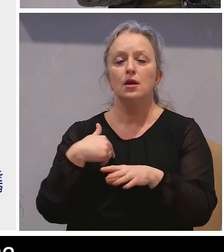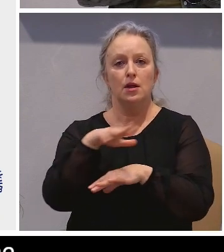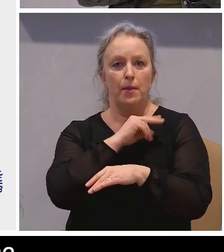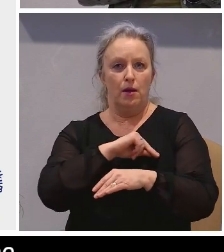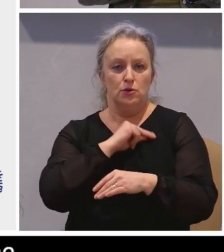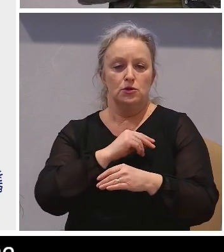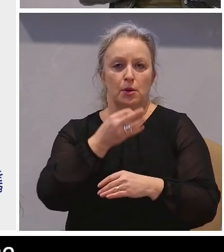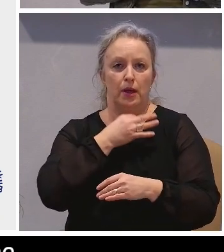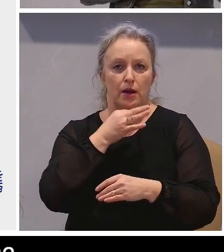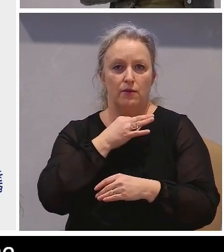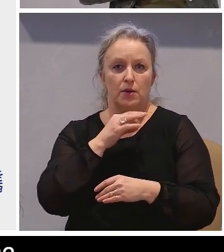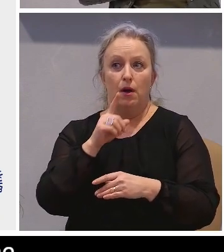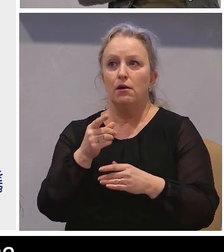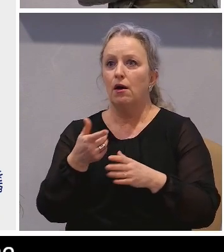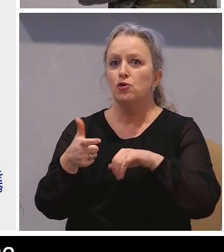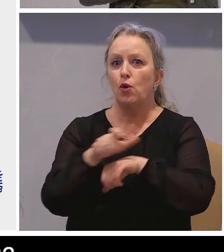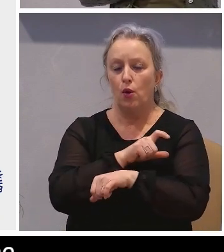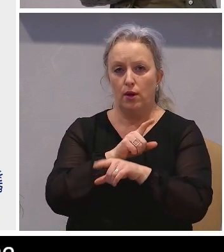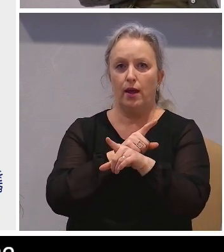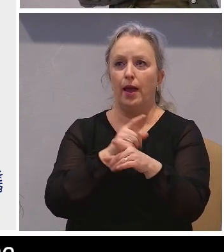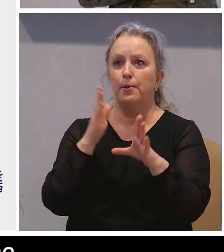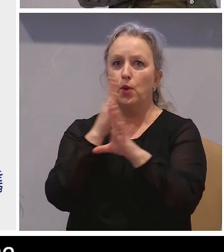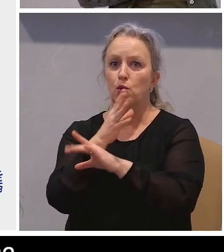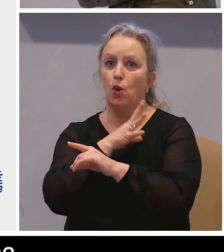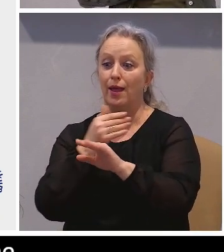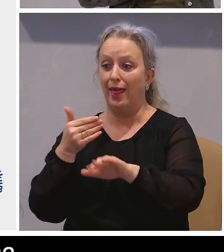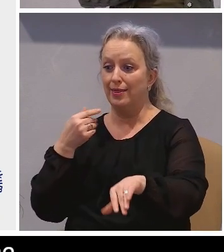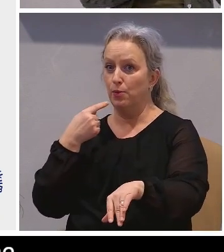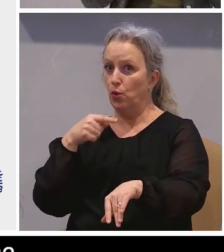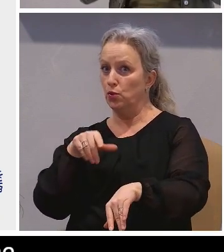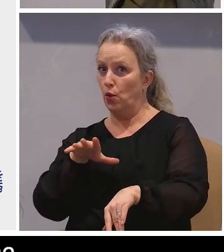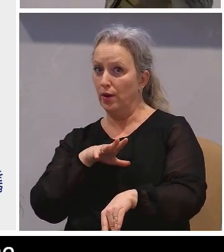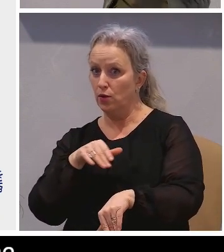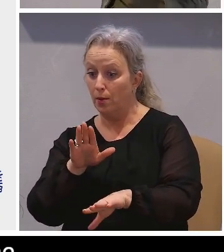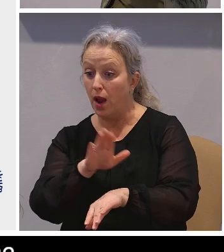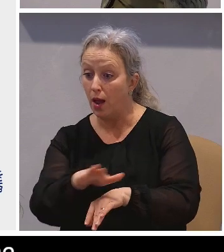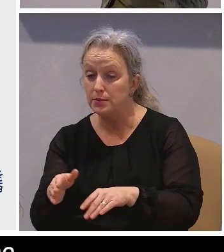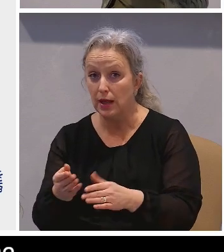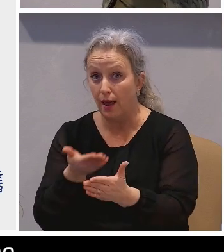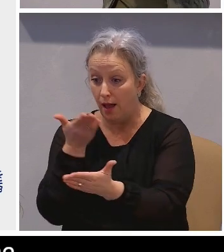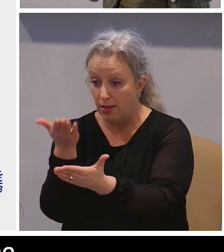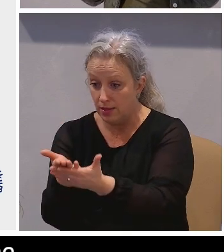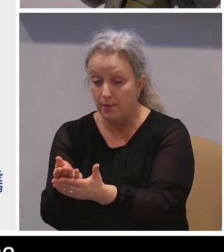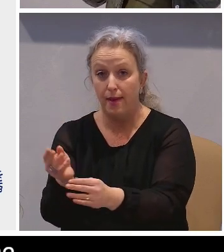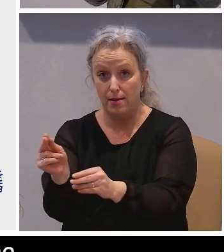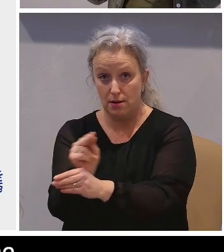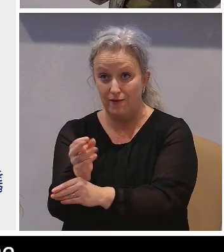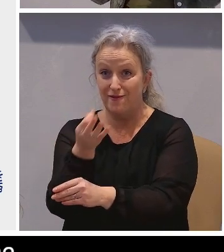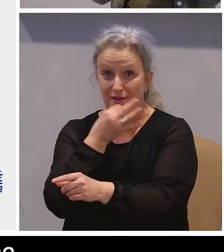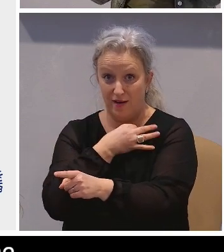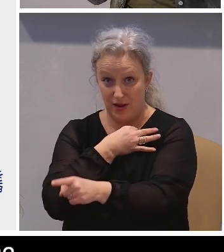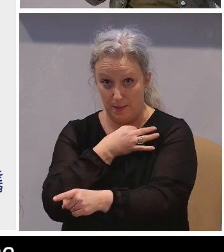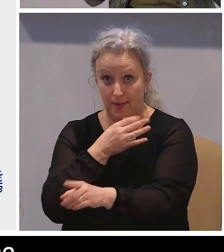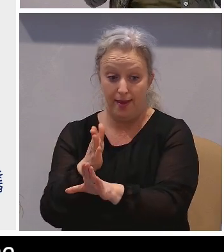aga reproductive suuremas system. osas juhtudest, nagu ennem sai ka mainitud, et me anname For the lastele majority of ravimit, mida on cases, as mentioned,